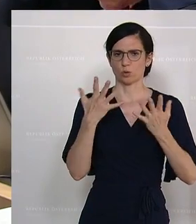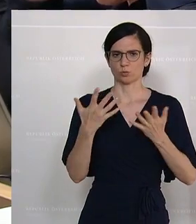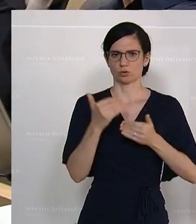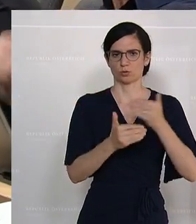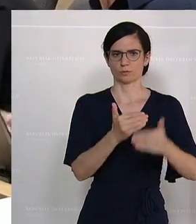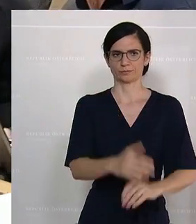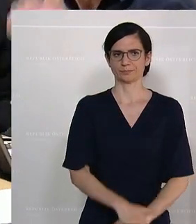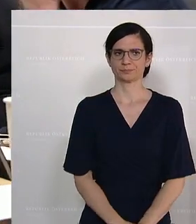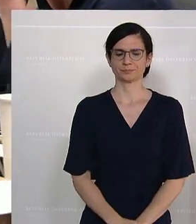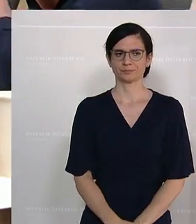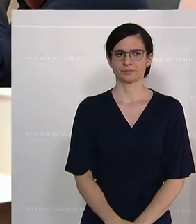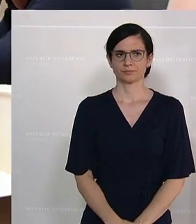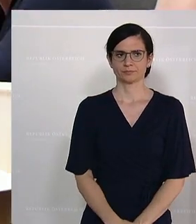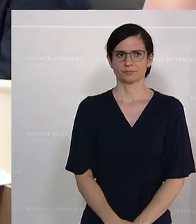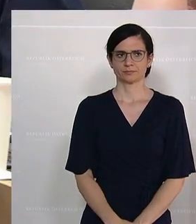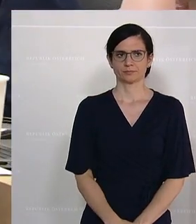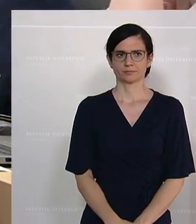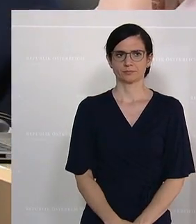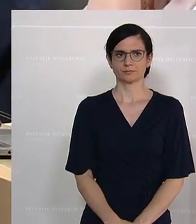zusammenhang zu informieren